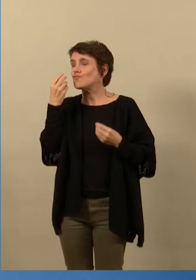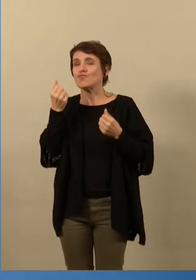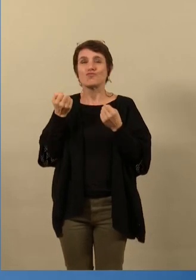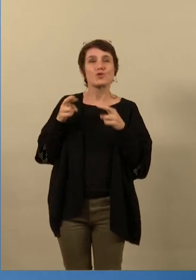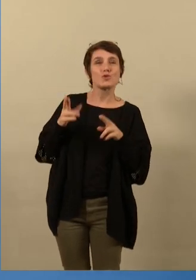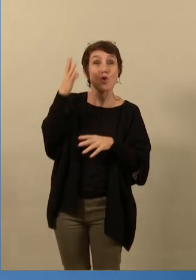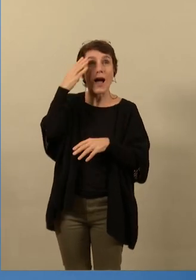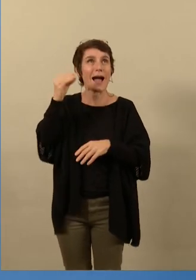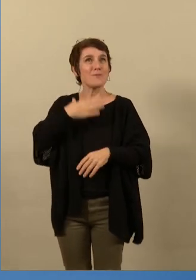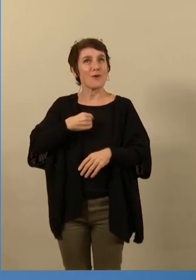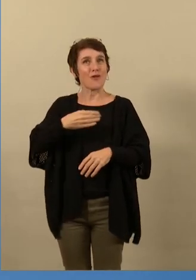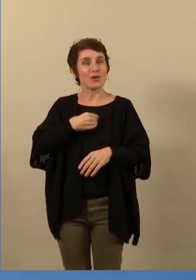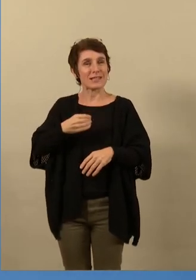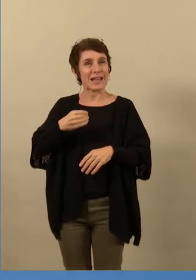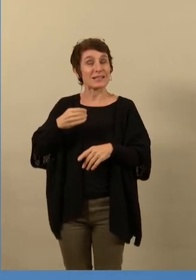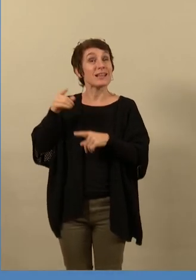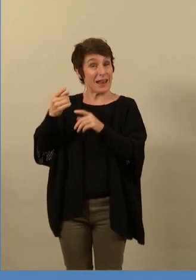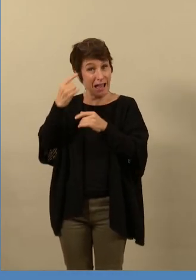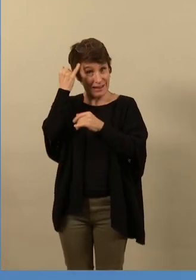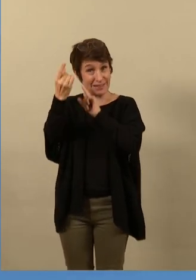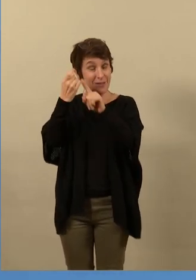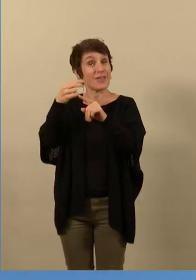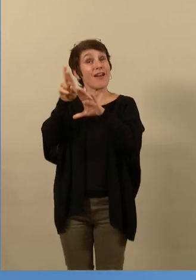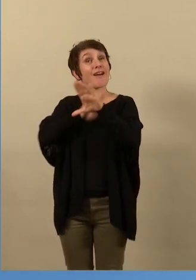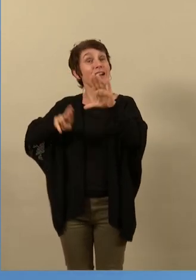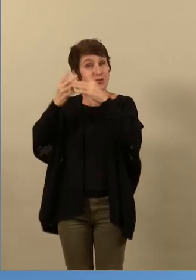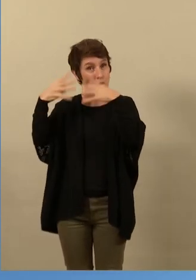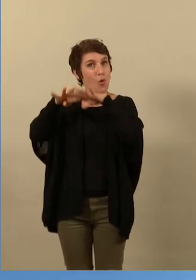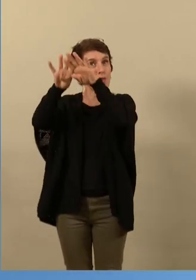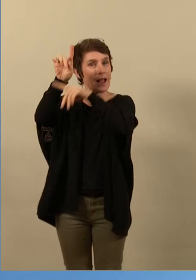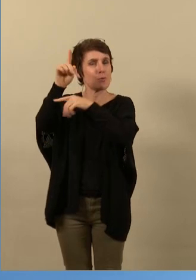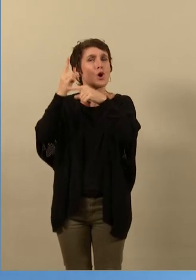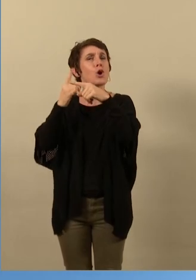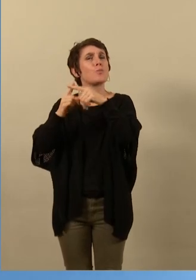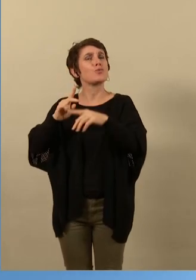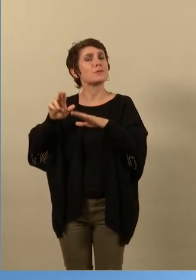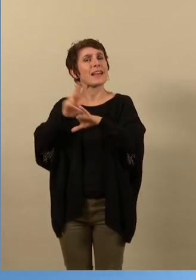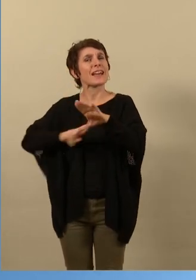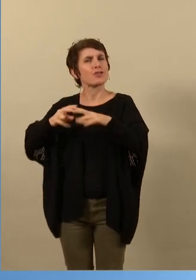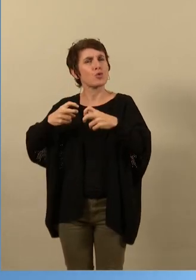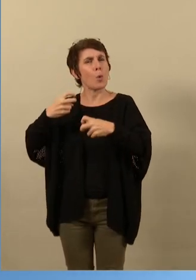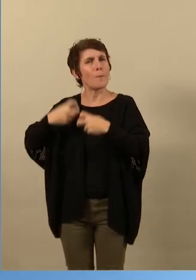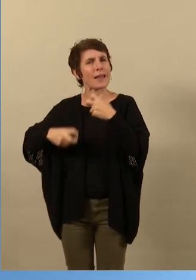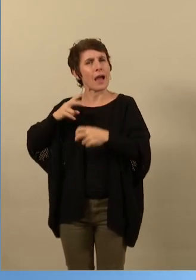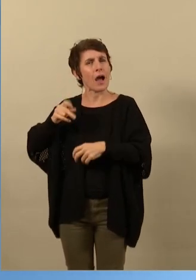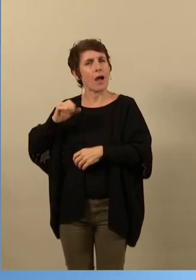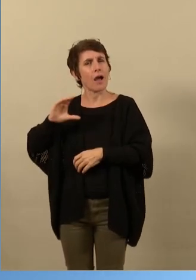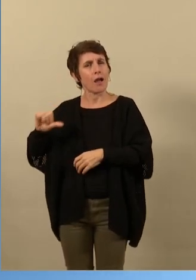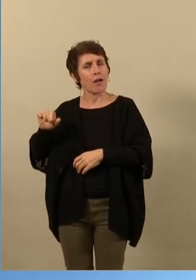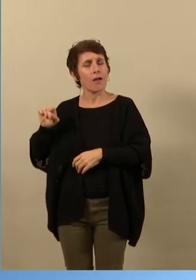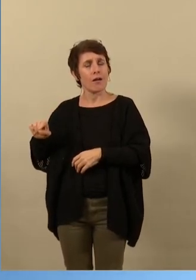Alpes françaises initiée par la région ronalpe et Provence Alpe Côte d'Azur avait